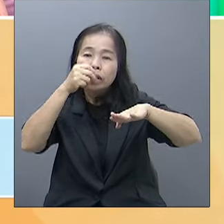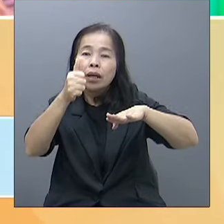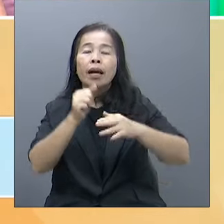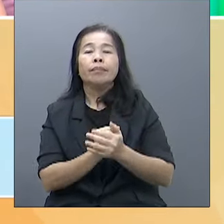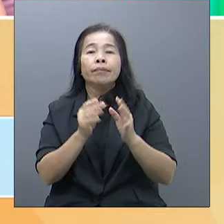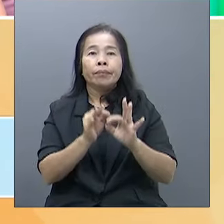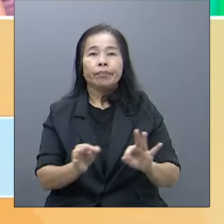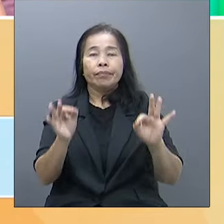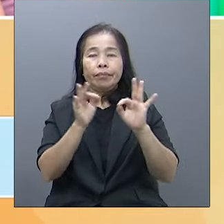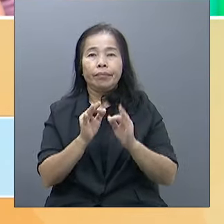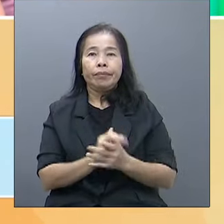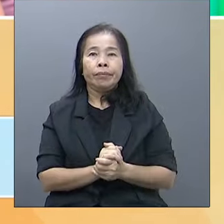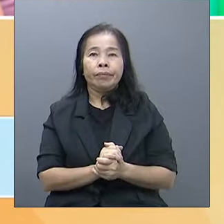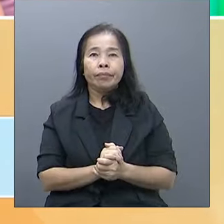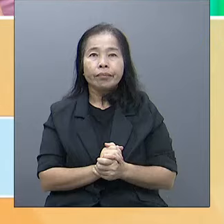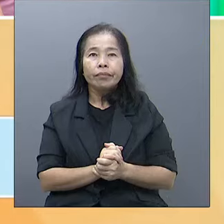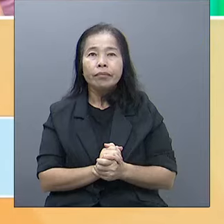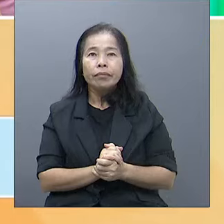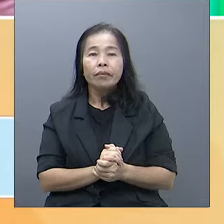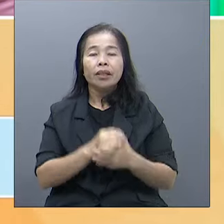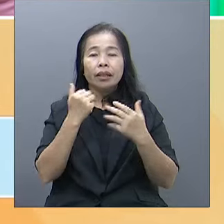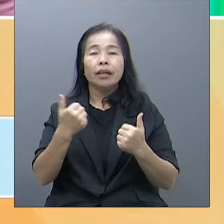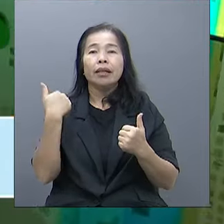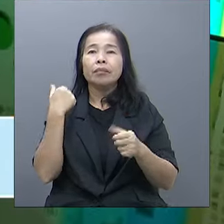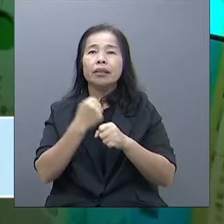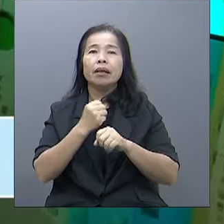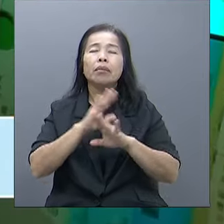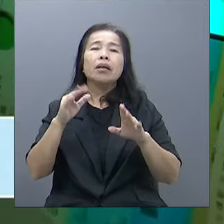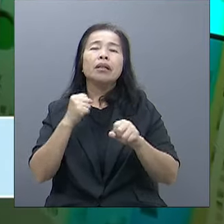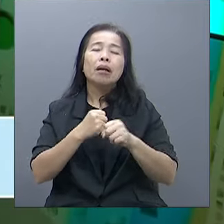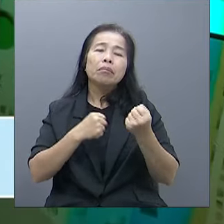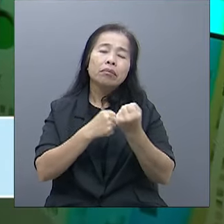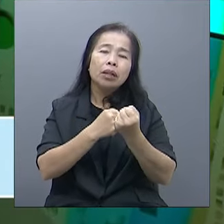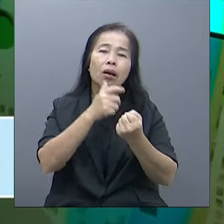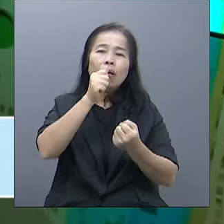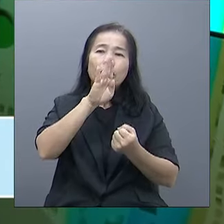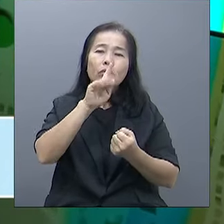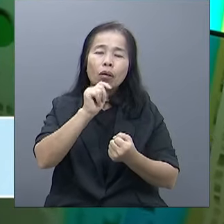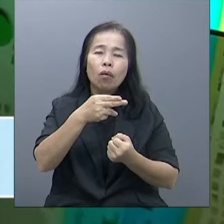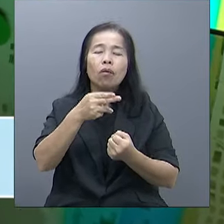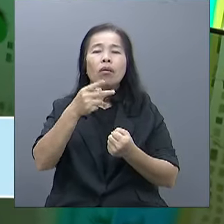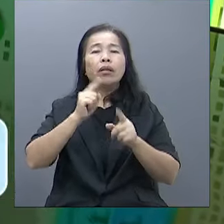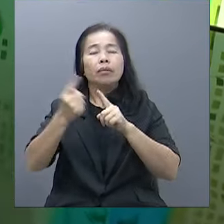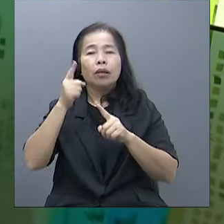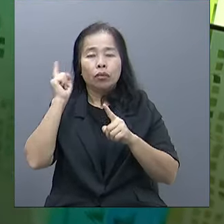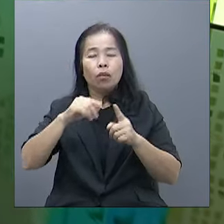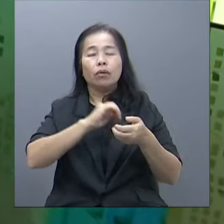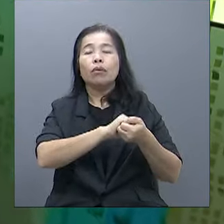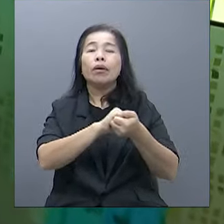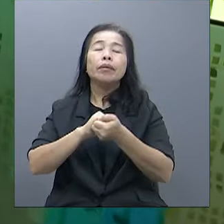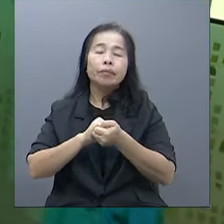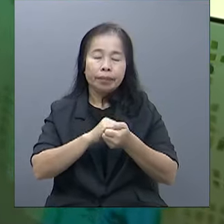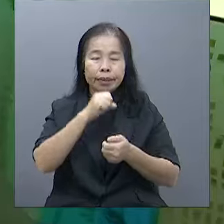แต่ว่าจริงๆแล้วทั้งหมดทั้งสิ้นนี้การขับเคลื่อนเนี่ยมันก็ไม่สามารถที่จะขับเคลื่อนแค่อบต.หรือว่าแค่ชุมชนได้มันต้องมีการร่วมมือกันทุกภาคส่วน ก็เลยพูดกันว่